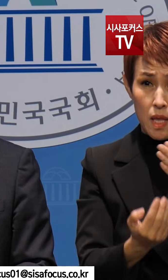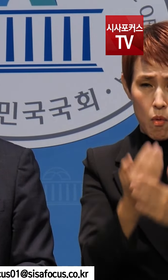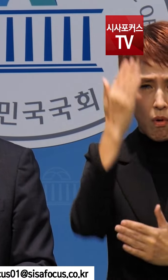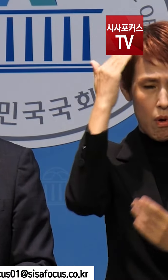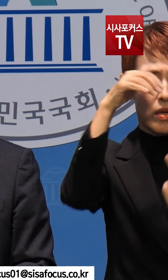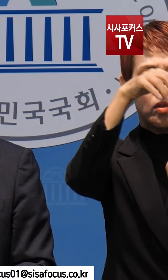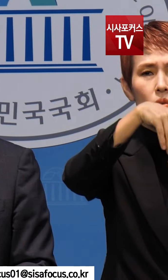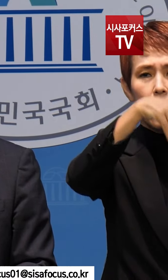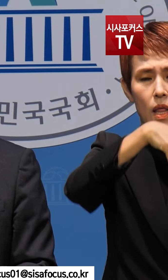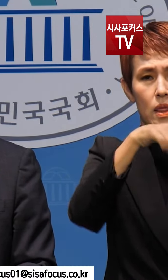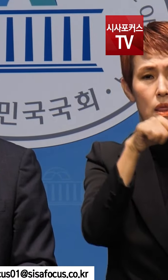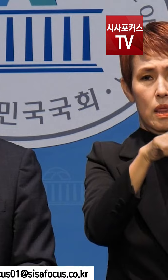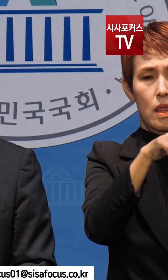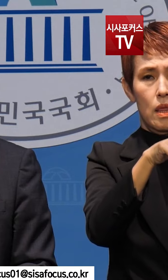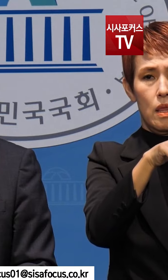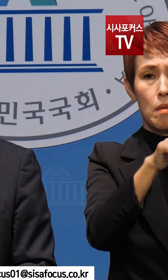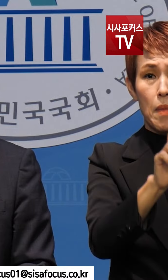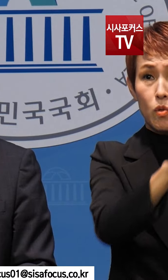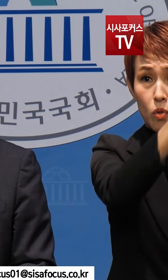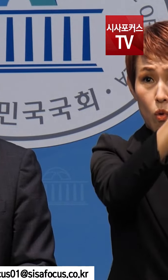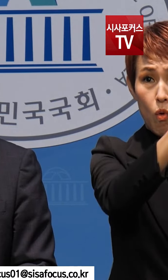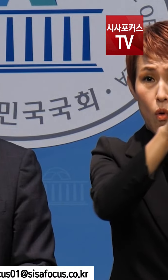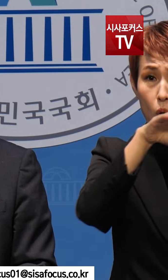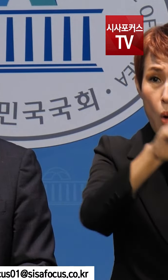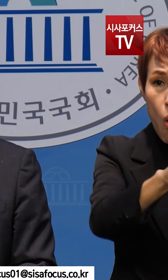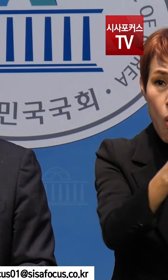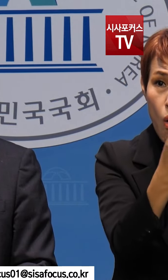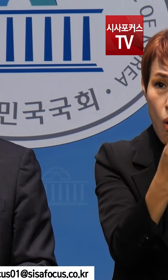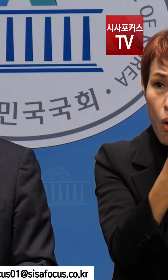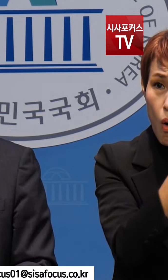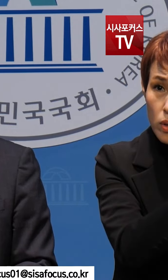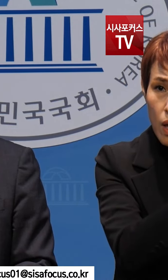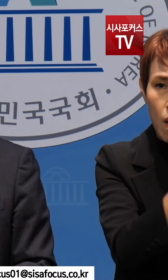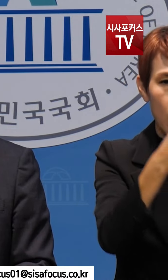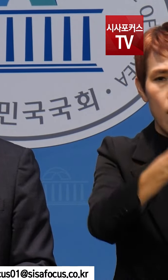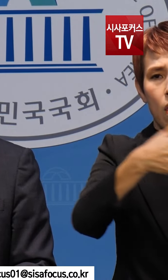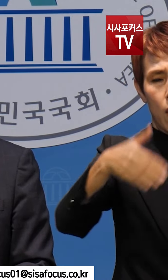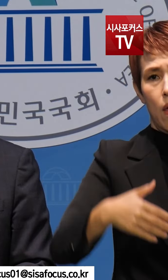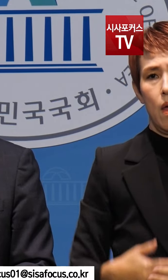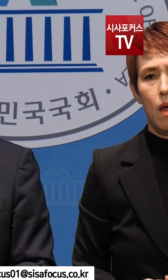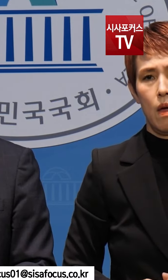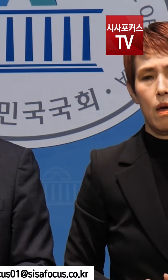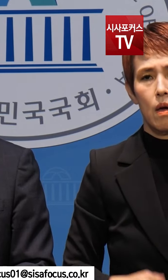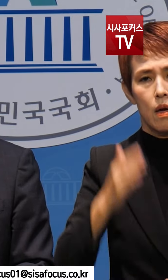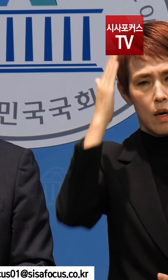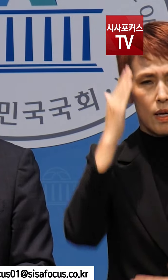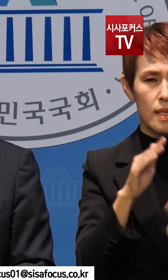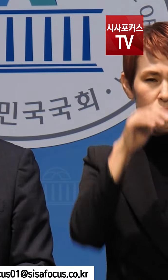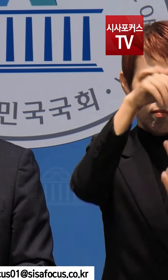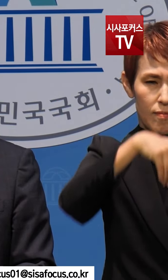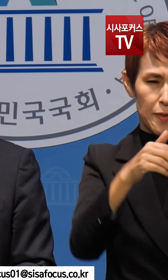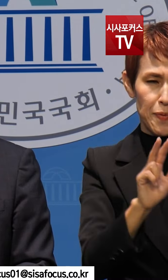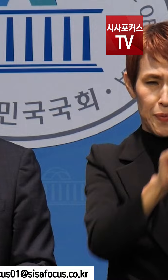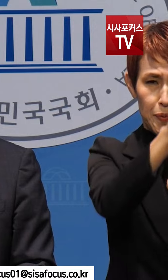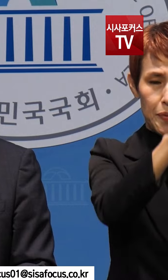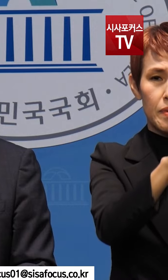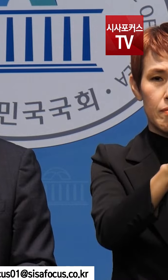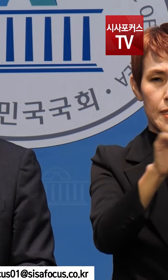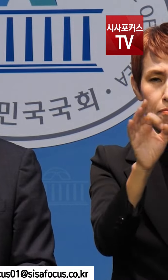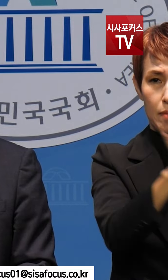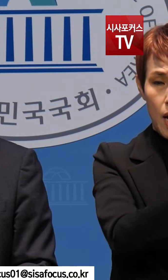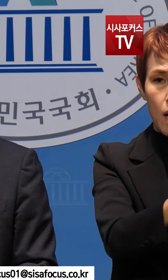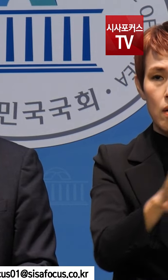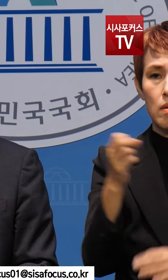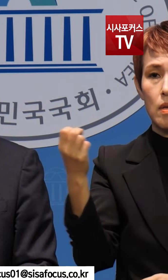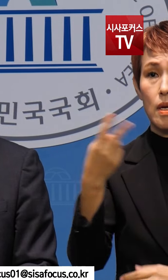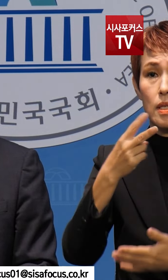발전소의 가동 중단 시점도 정하지 못하고 있습니다 탈석 탄과 재생에너지 확대는 기수기